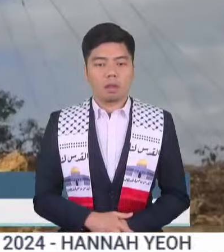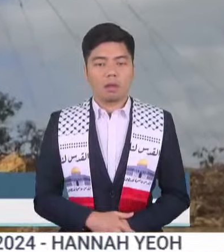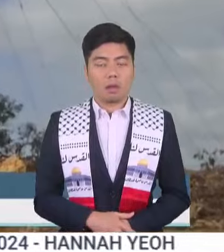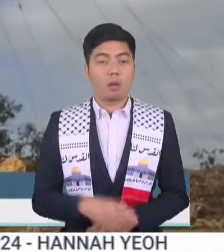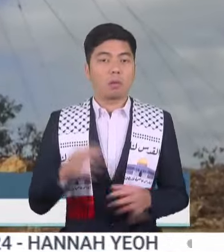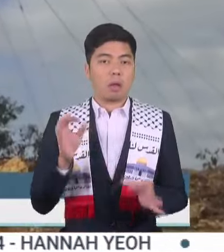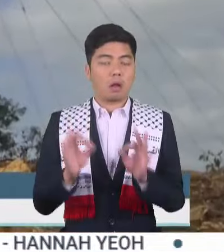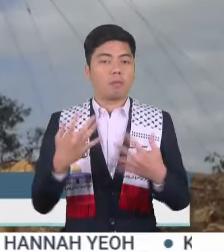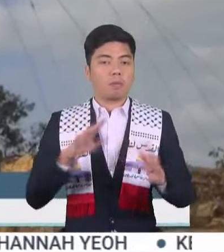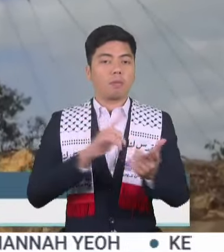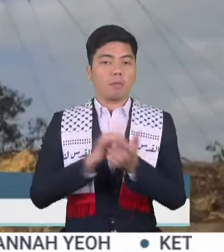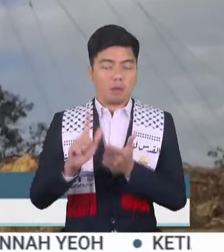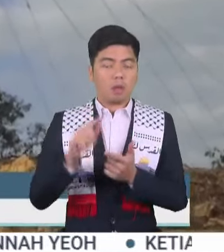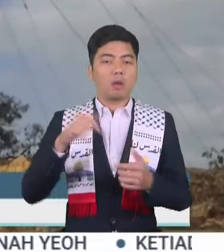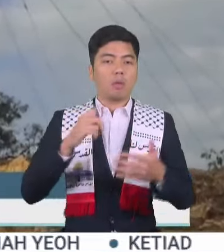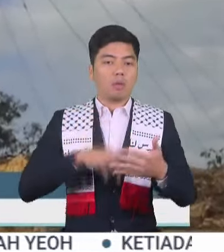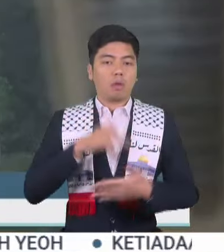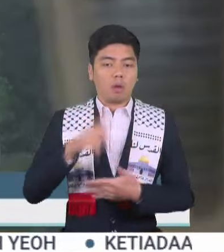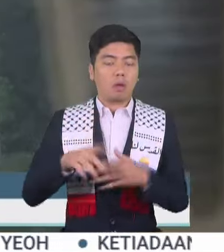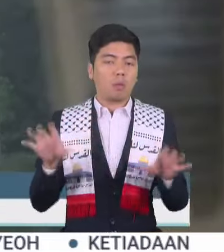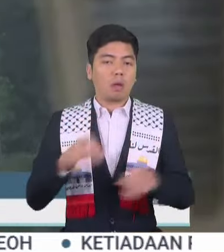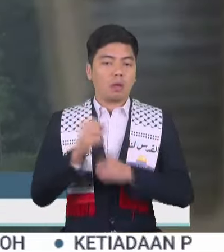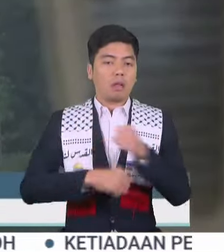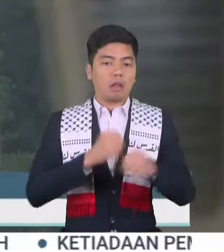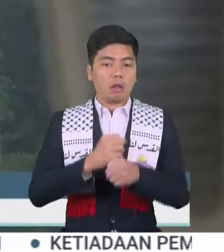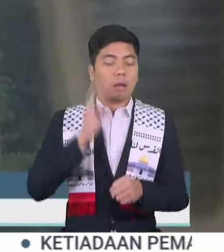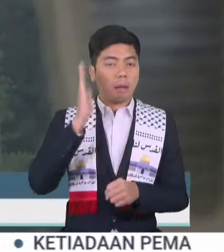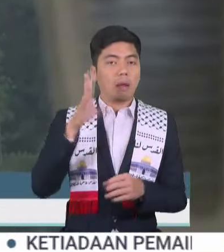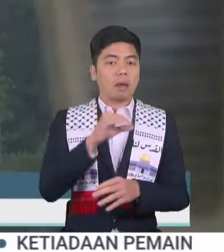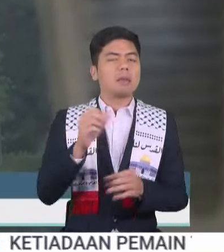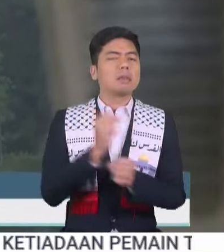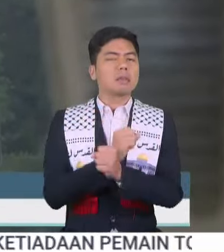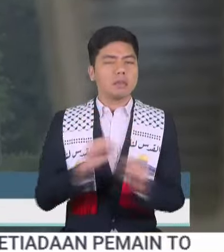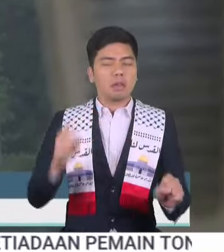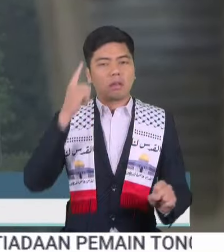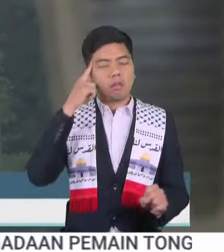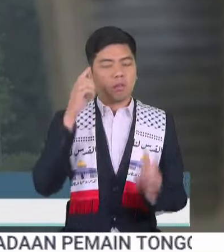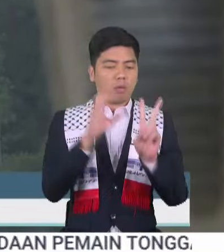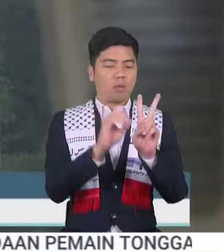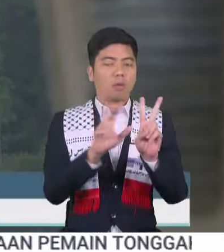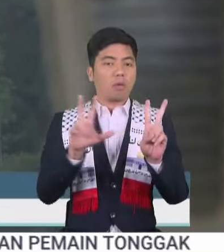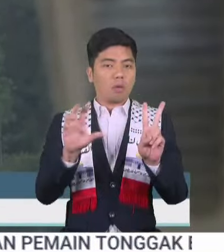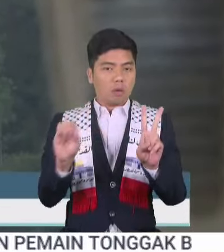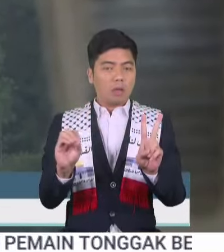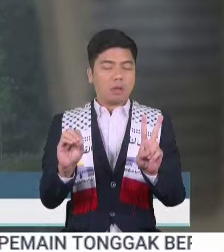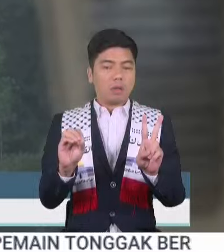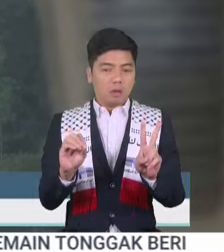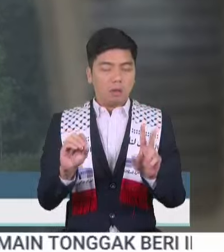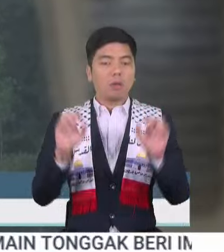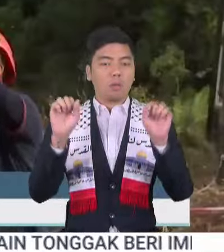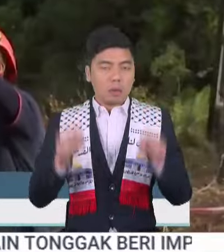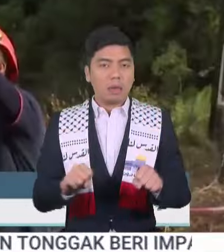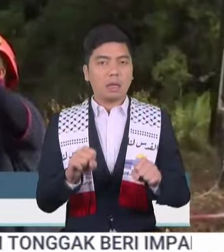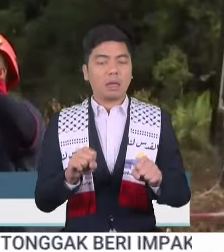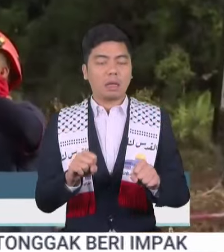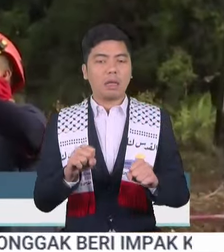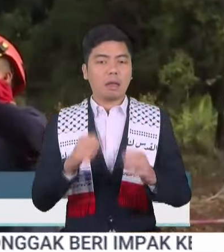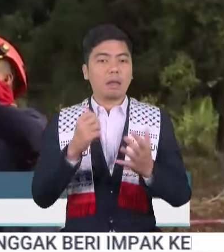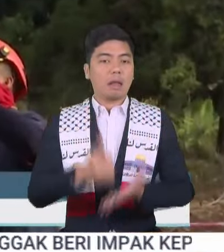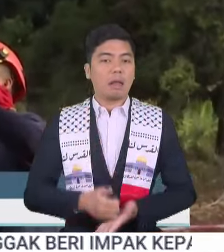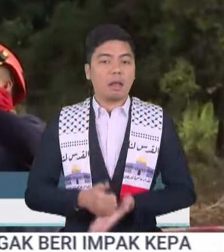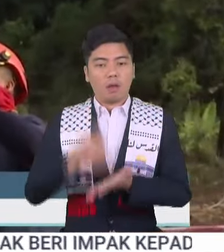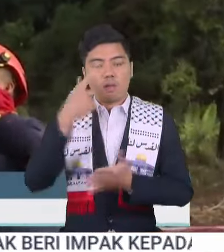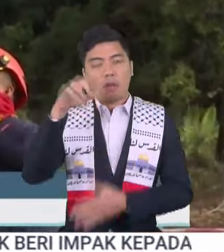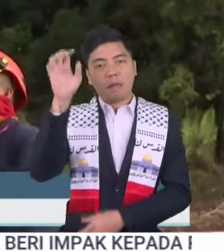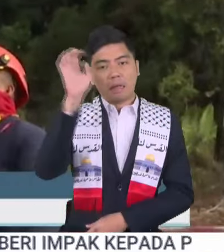Sekiranya diluluskan, projek akan dilaksana tahun depan dan dijangka siap pada tahun 2030 sekaligus dapat menampung keperluan